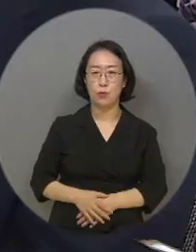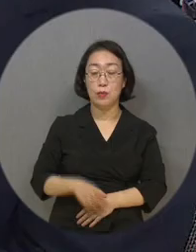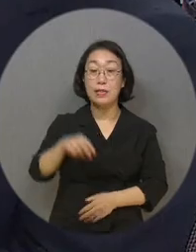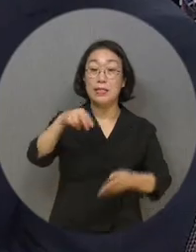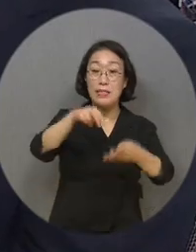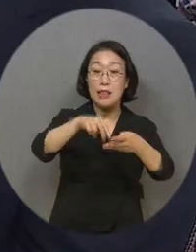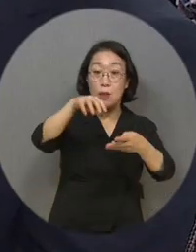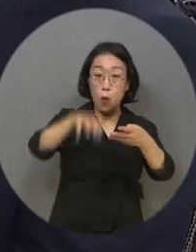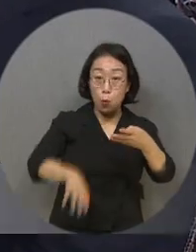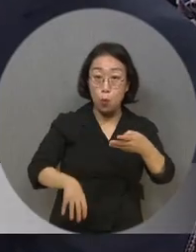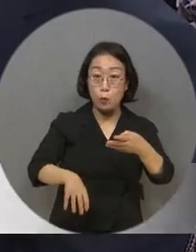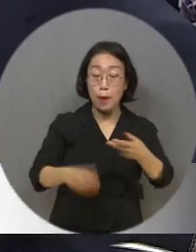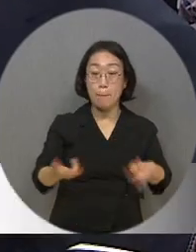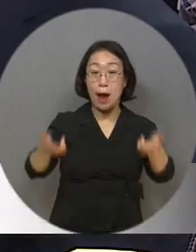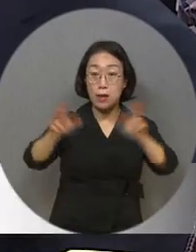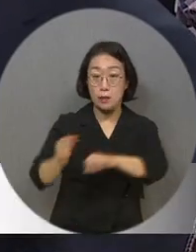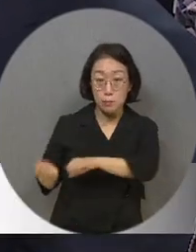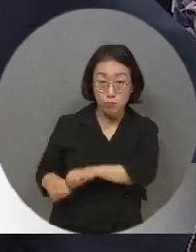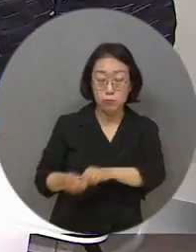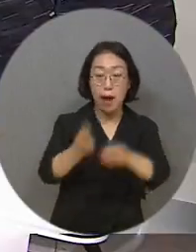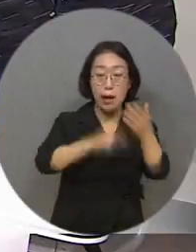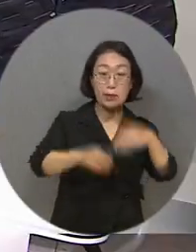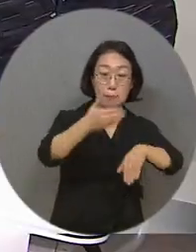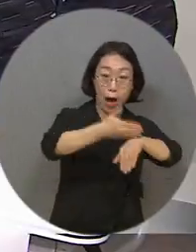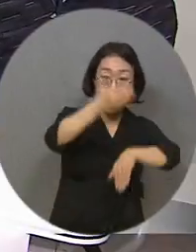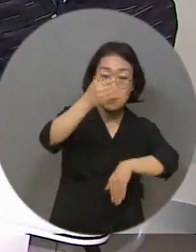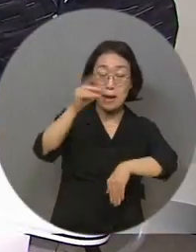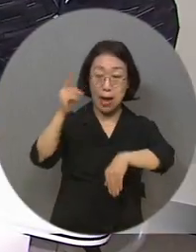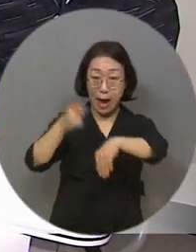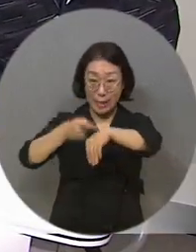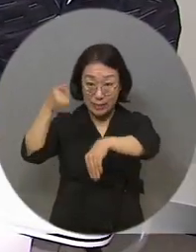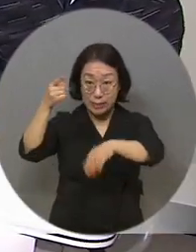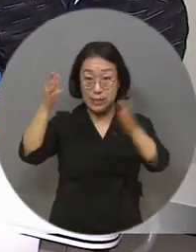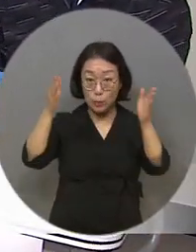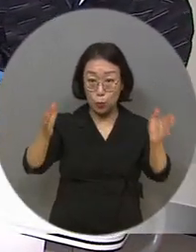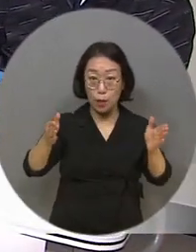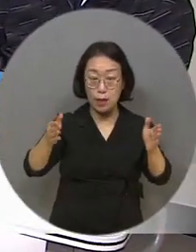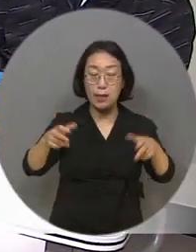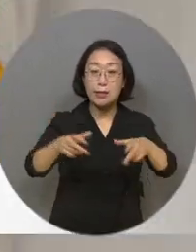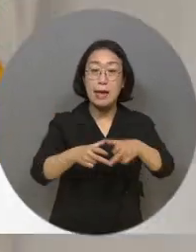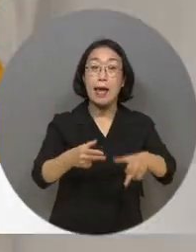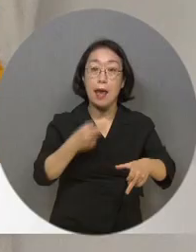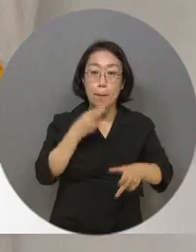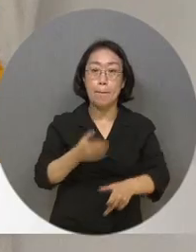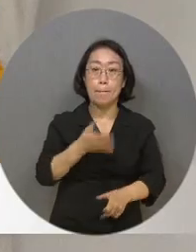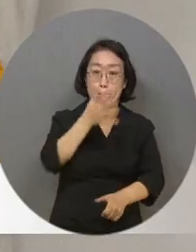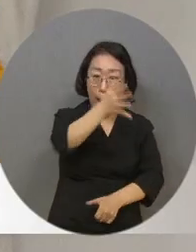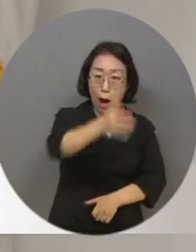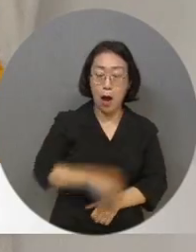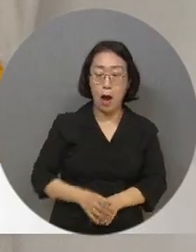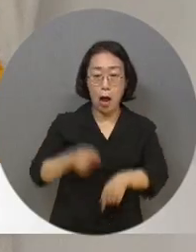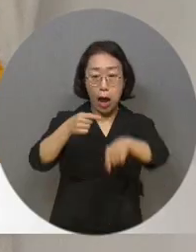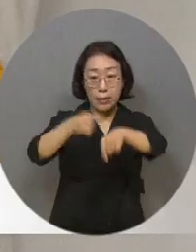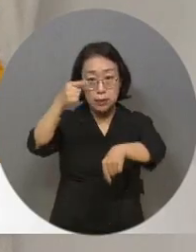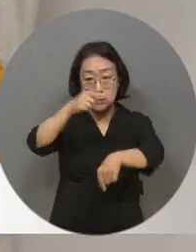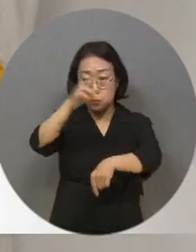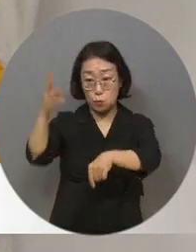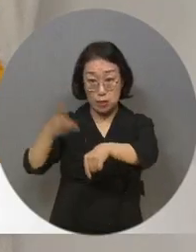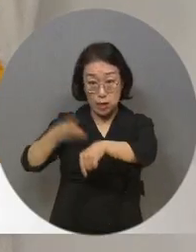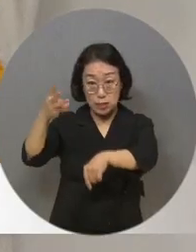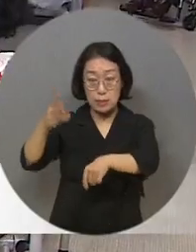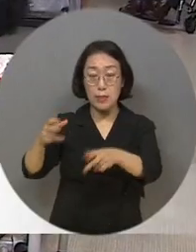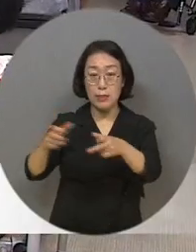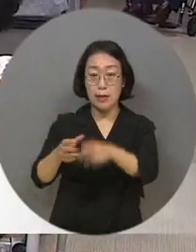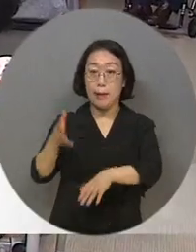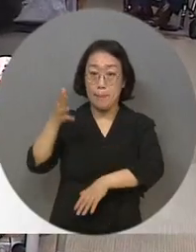서남센터 파크골프장은 오전 9시부터 오후 1시까지는 비장애인 전용 시간, 오후 1시부터 3시까지는 장애인